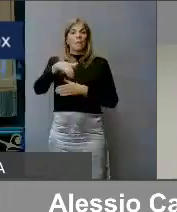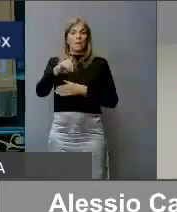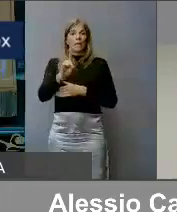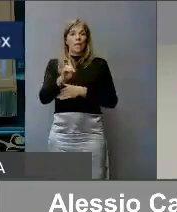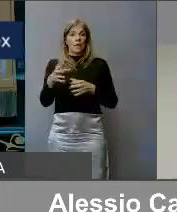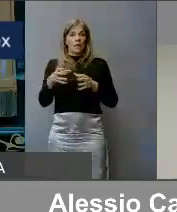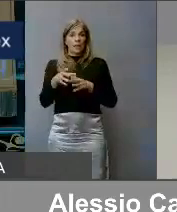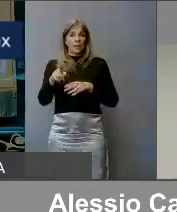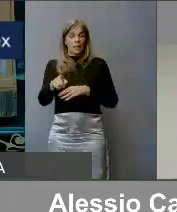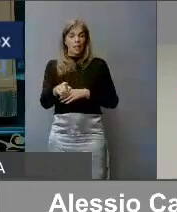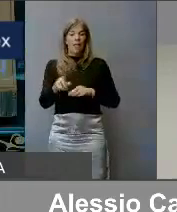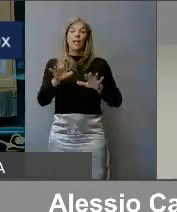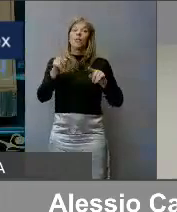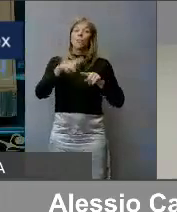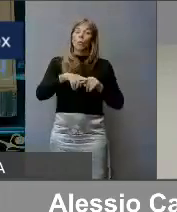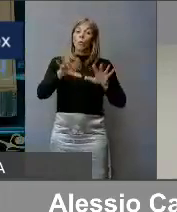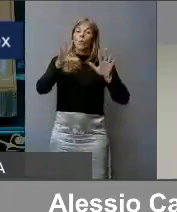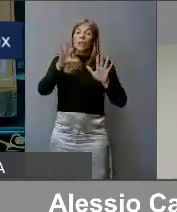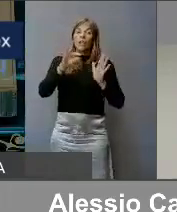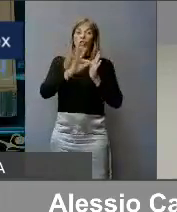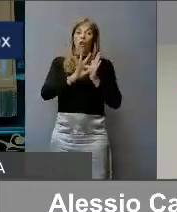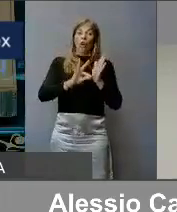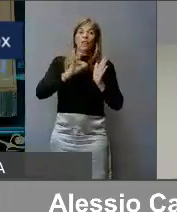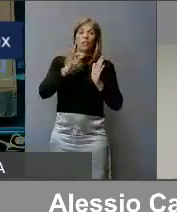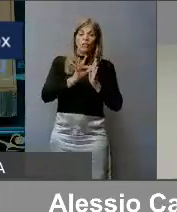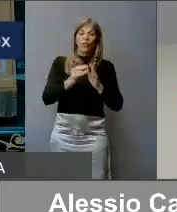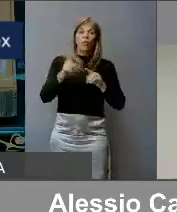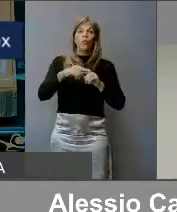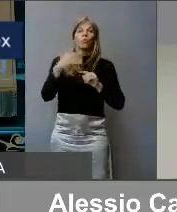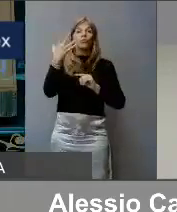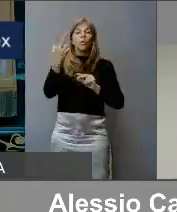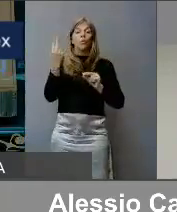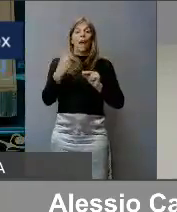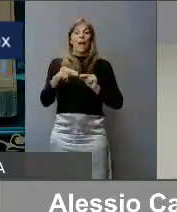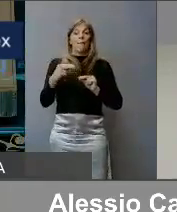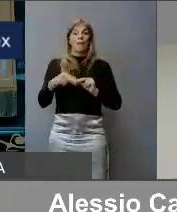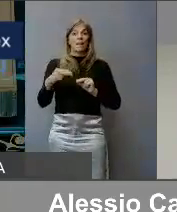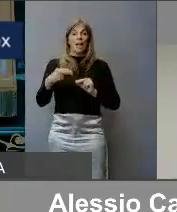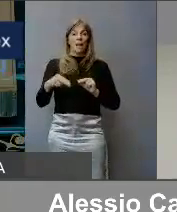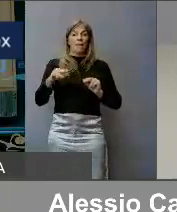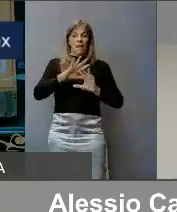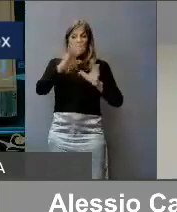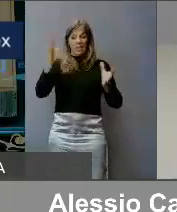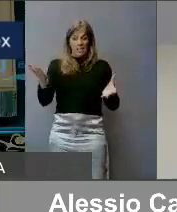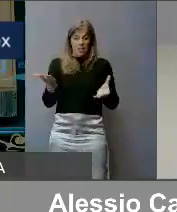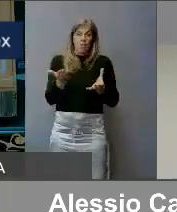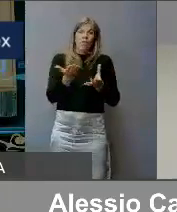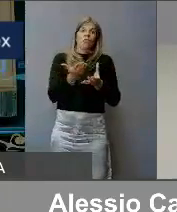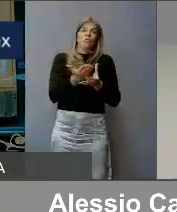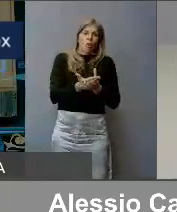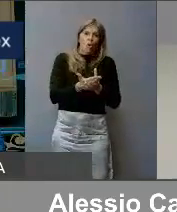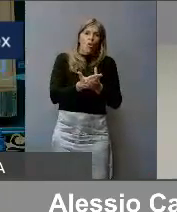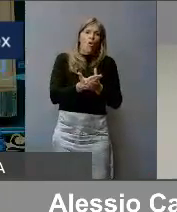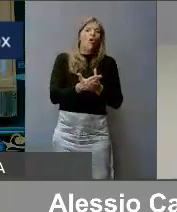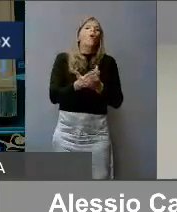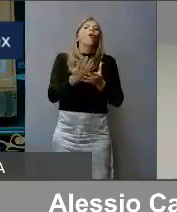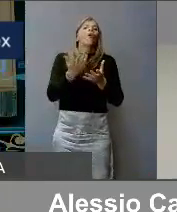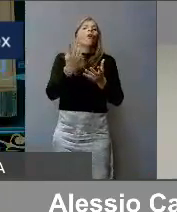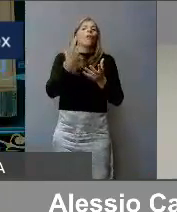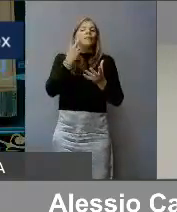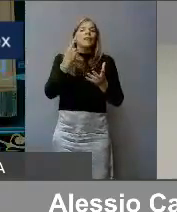dieci ordini del giorno 5 emendamenti ovviamente questi documenti verranno discussi miss in votazione solamente in caso di